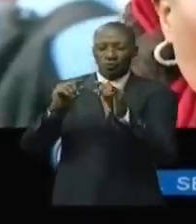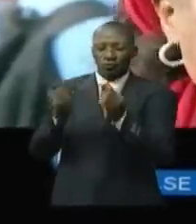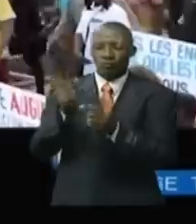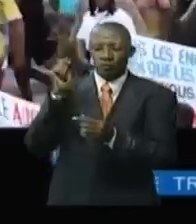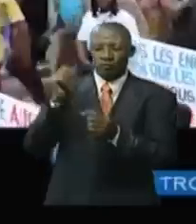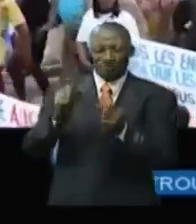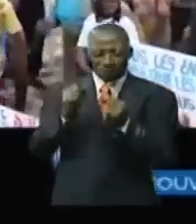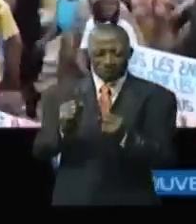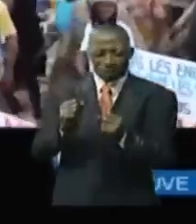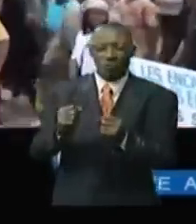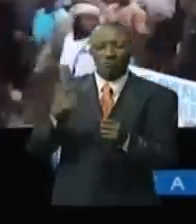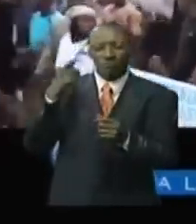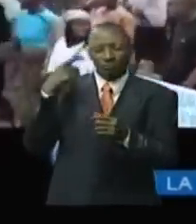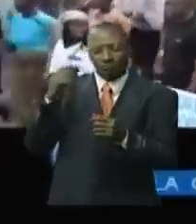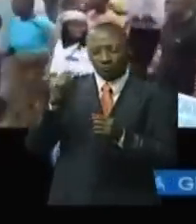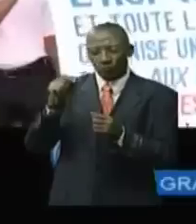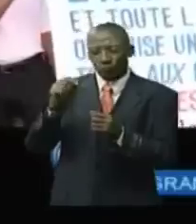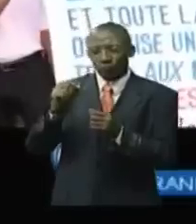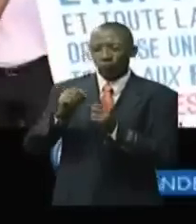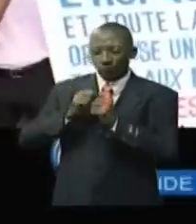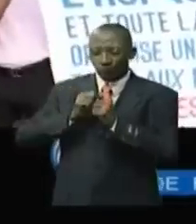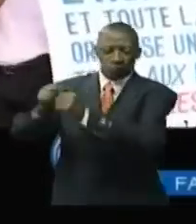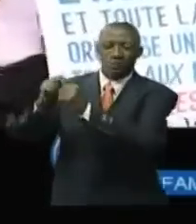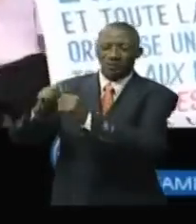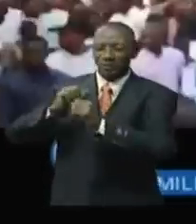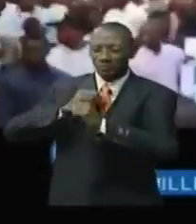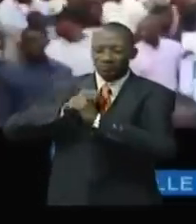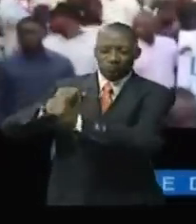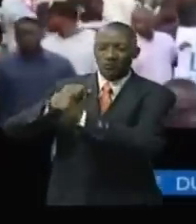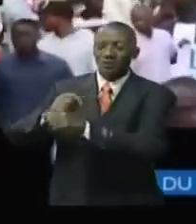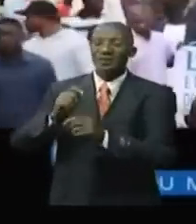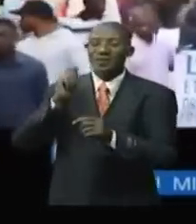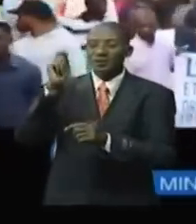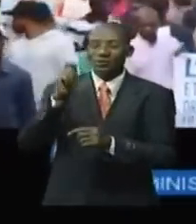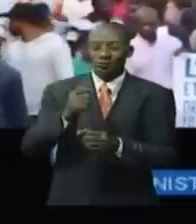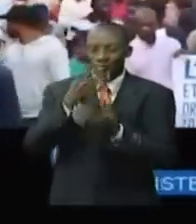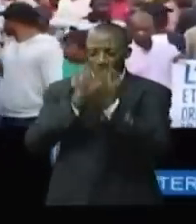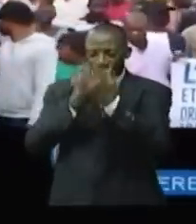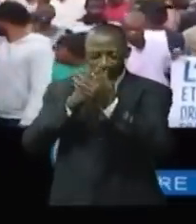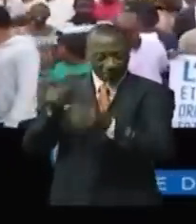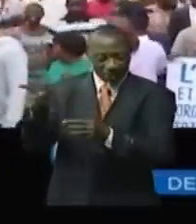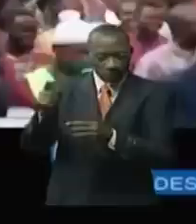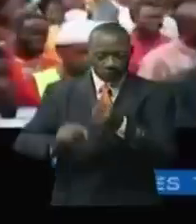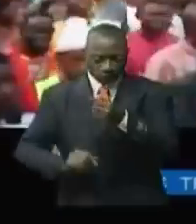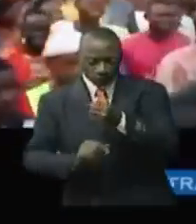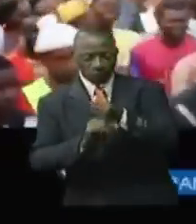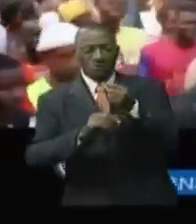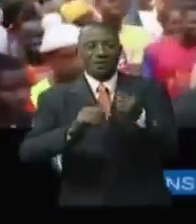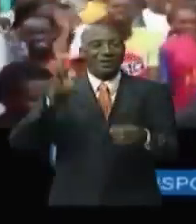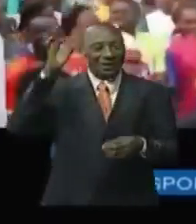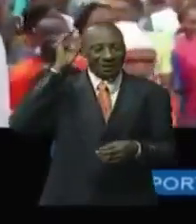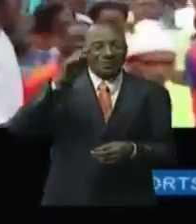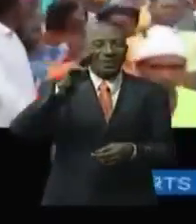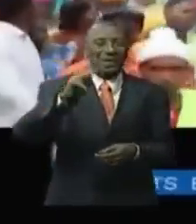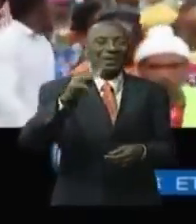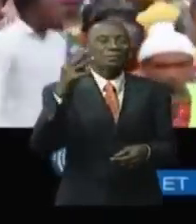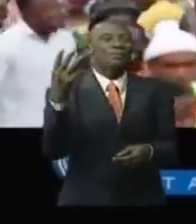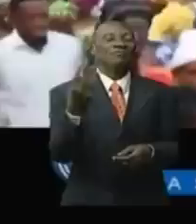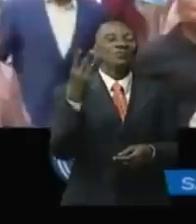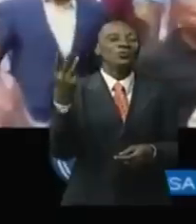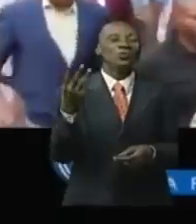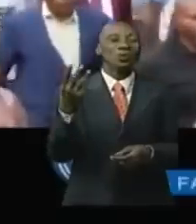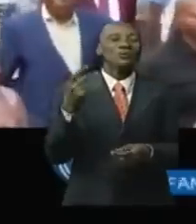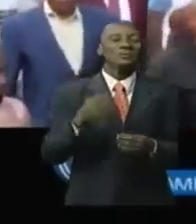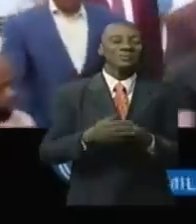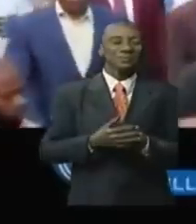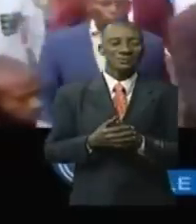Une marche de soutien, démonstration de force de toute une nation rangée derrière le FARDC, ces gladiateurs congolais engagés au front